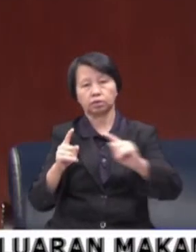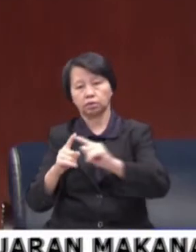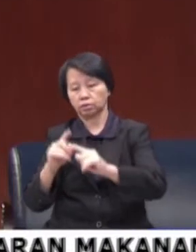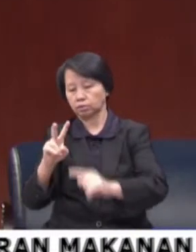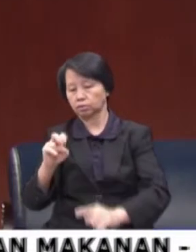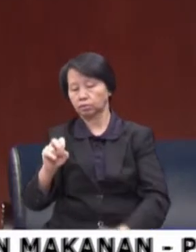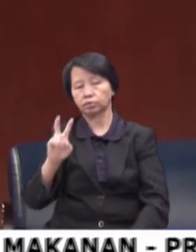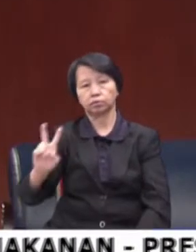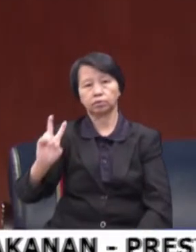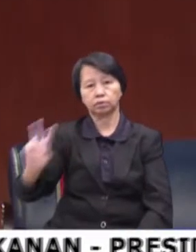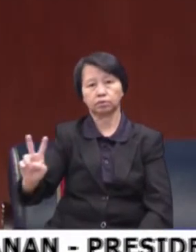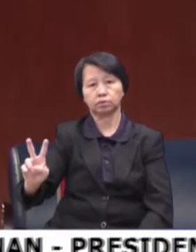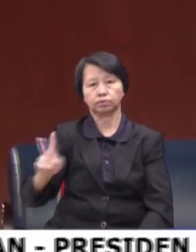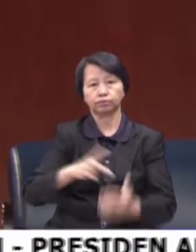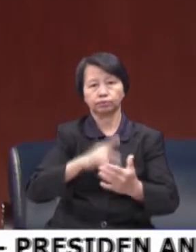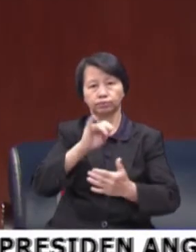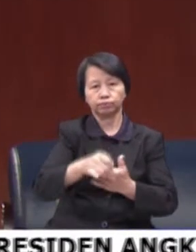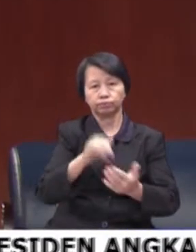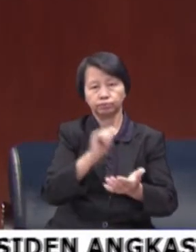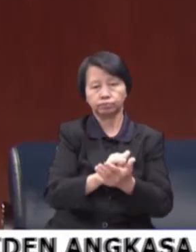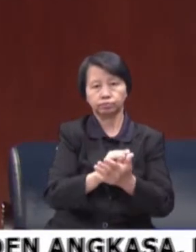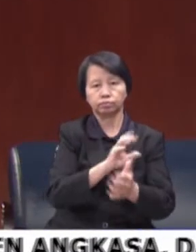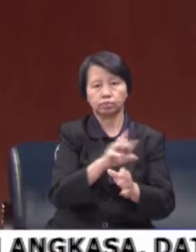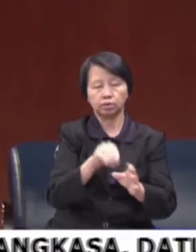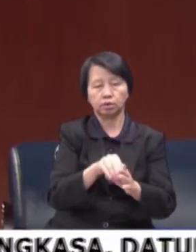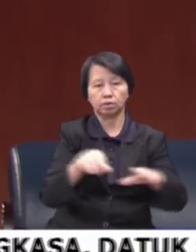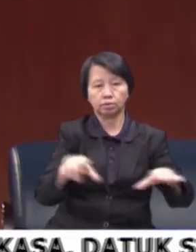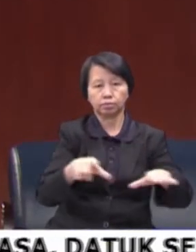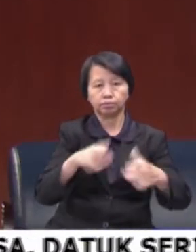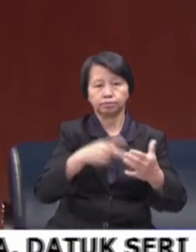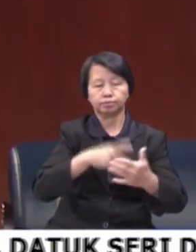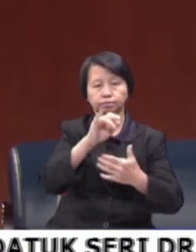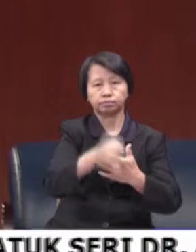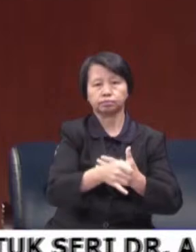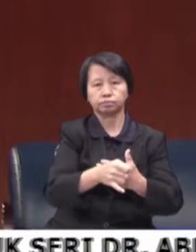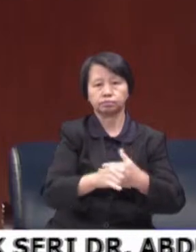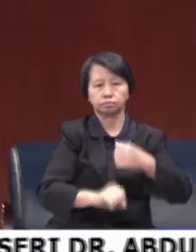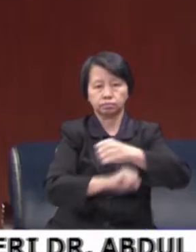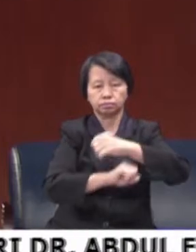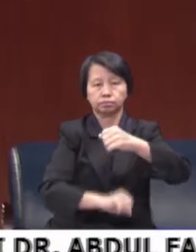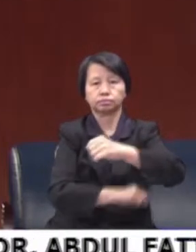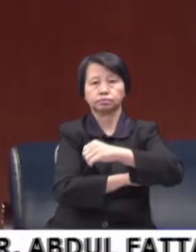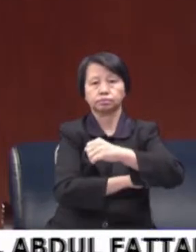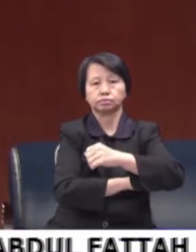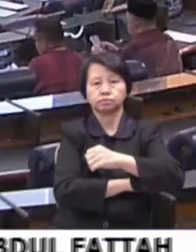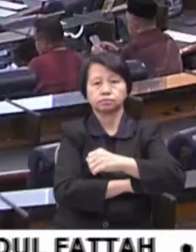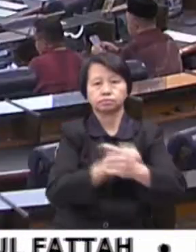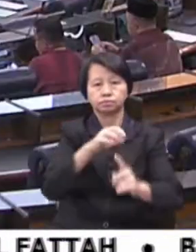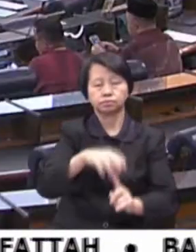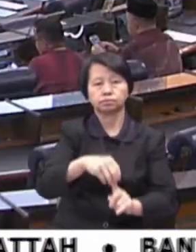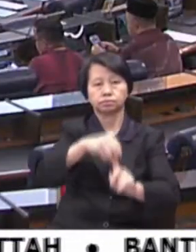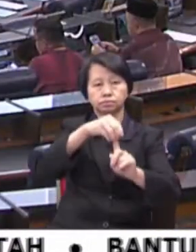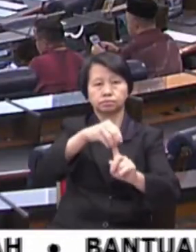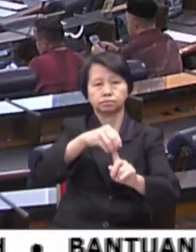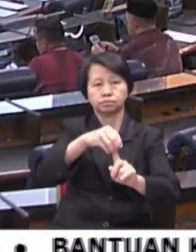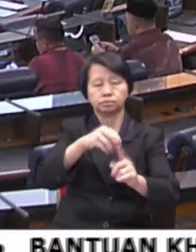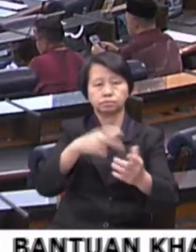2022 Project tersebut melibatkan pelaksanaan Project infrastruktur khususnya